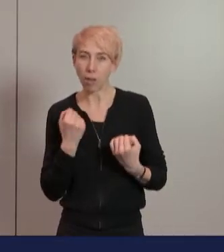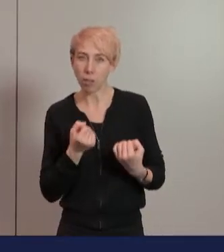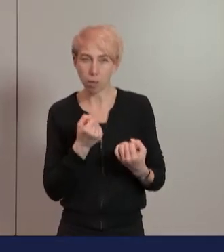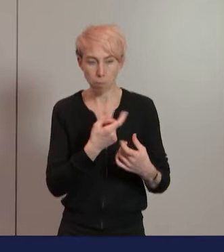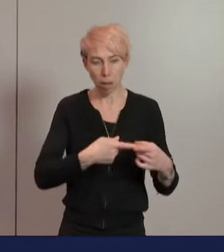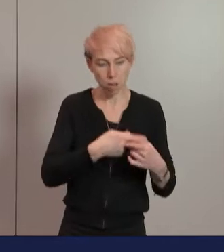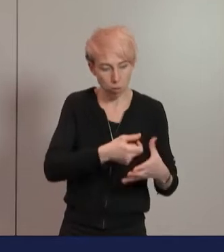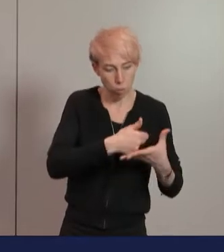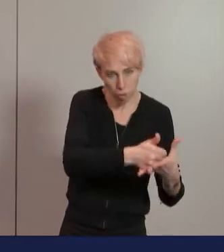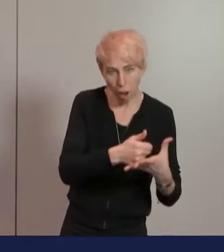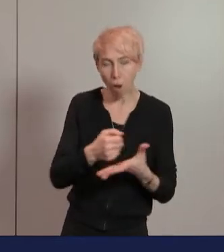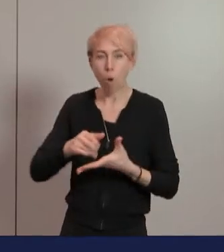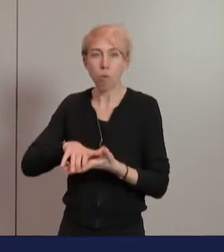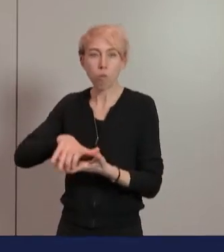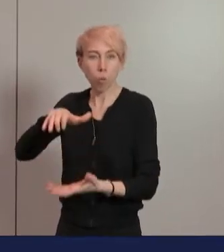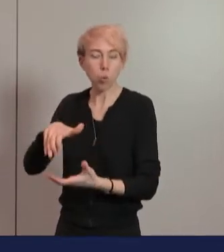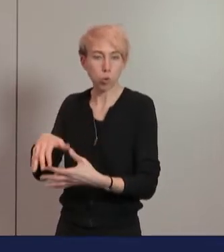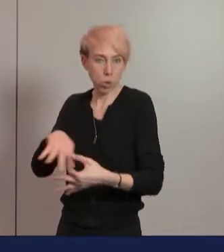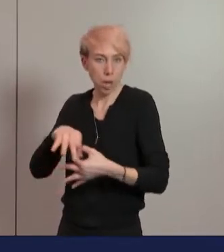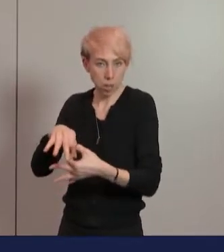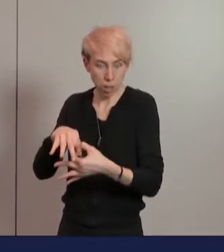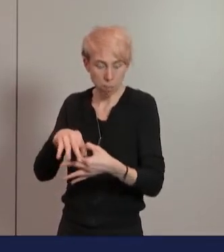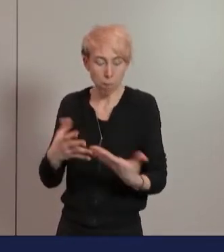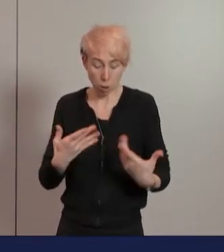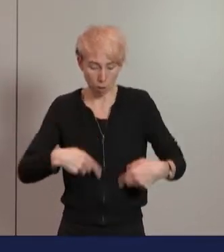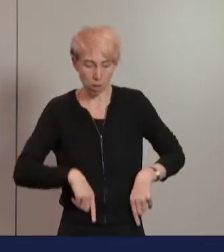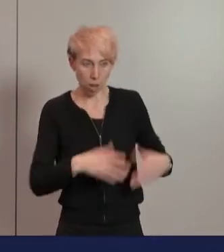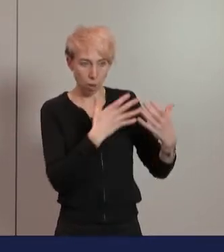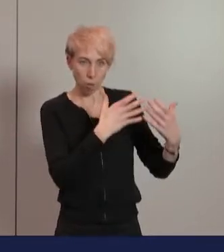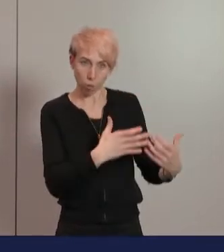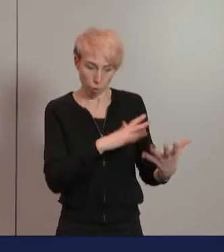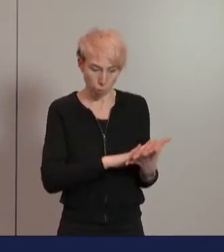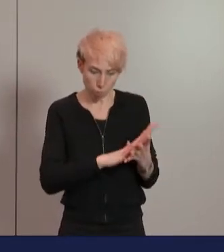solidarité, l'État souhaite amorcer une période de normalisation budgétaire.